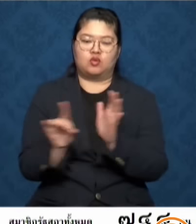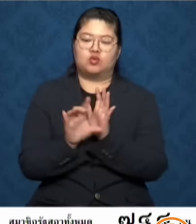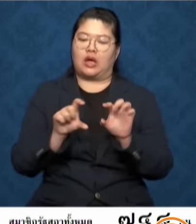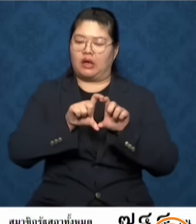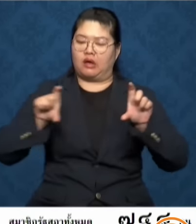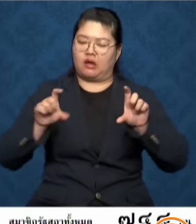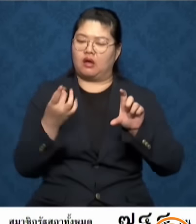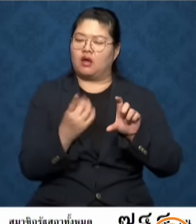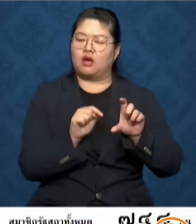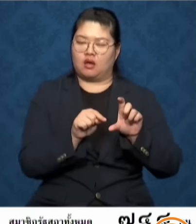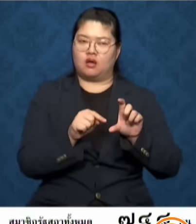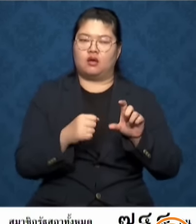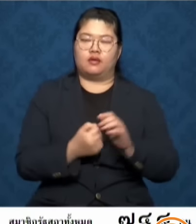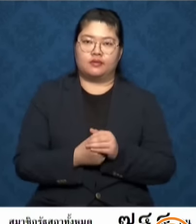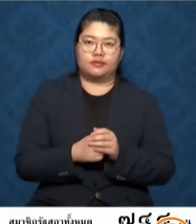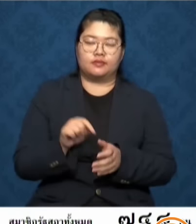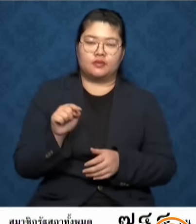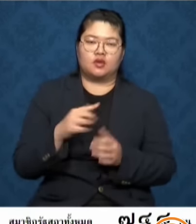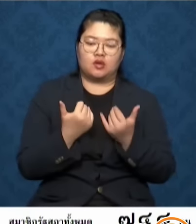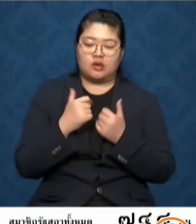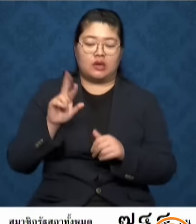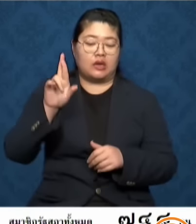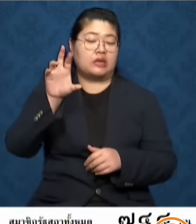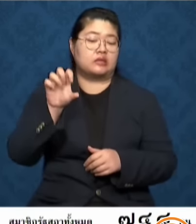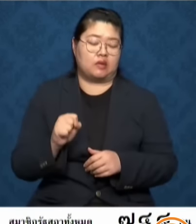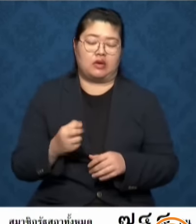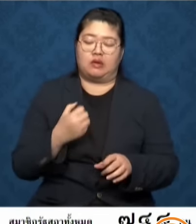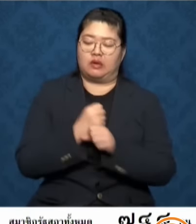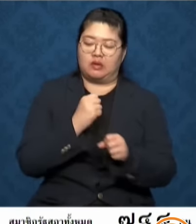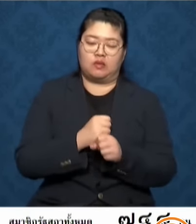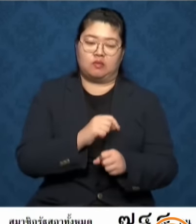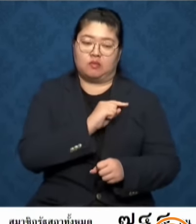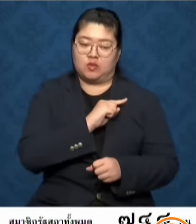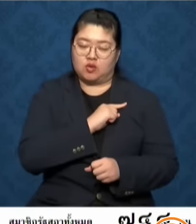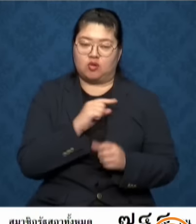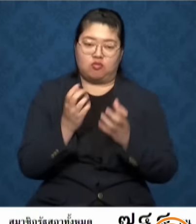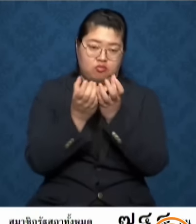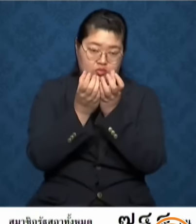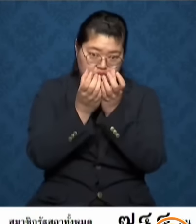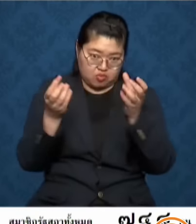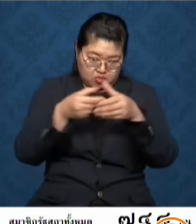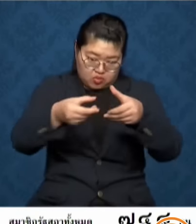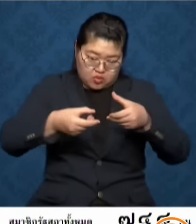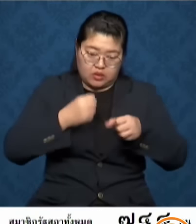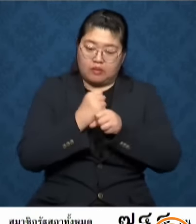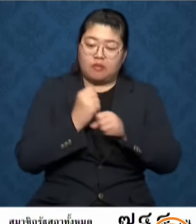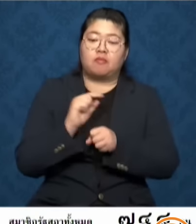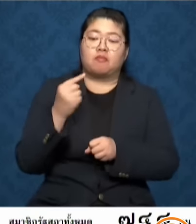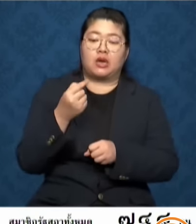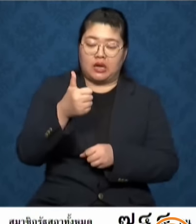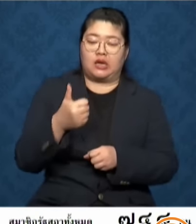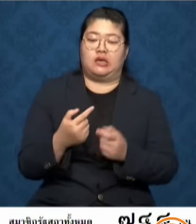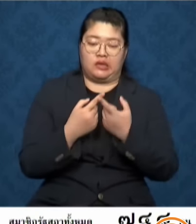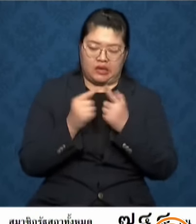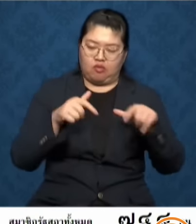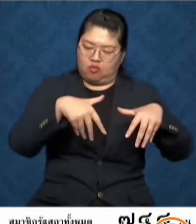บนี้เขียนไ้ครับว่ารัทธพานั้มีหน้าที่และอำนาจจัดทำรัทธรมนูลชัดให่ได้โดยต้องให้ประ